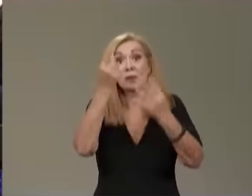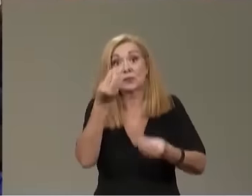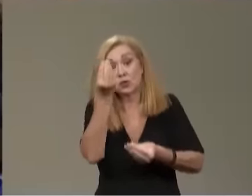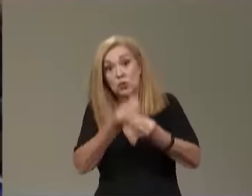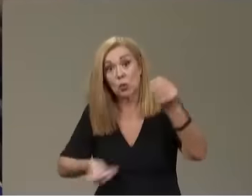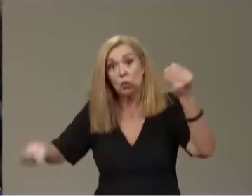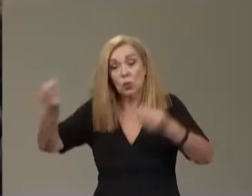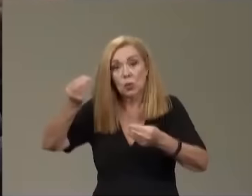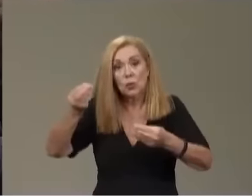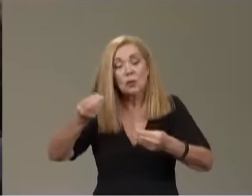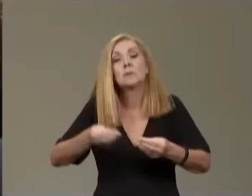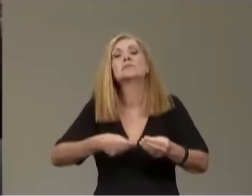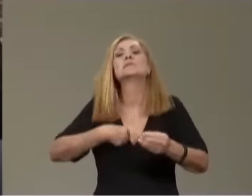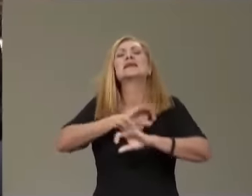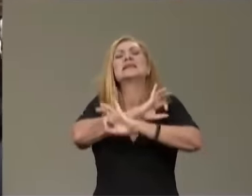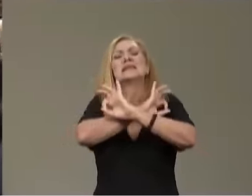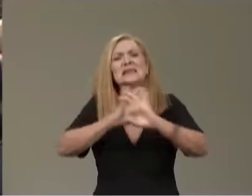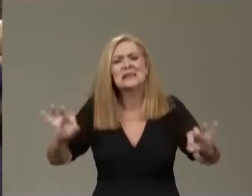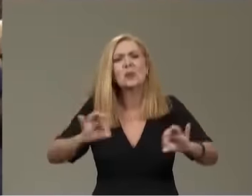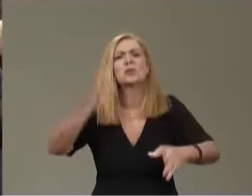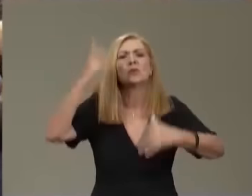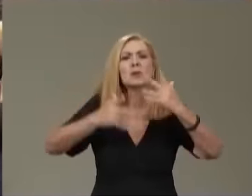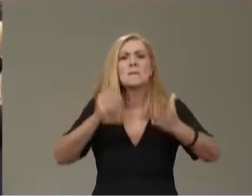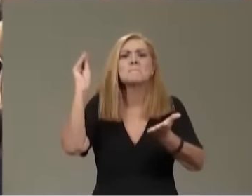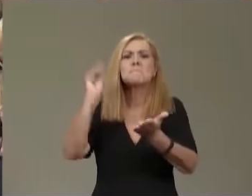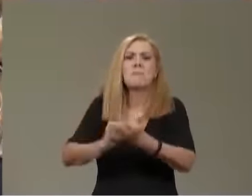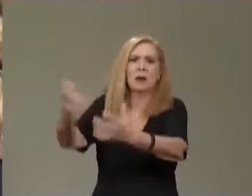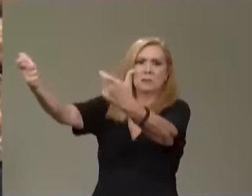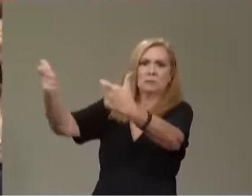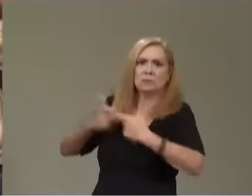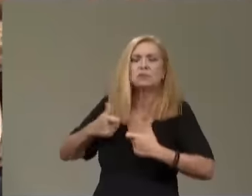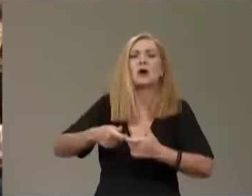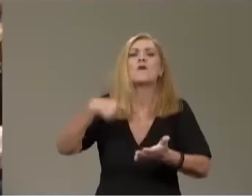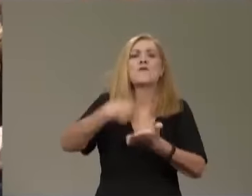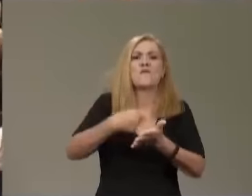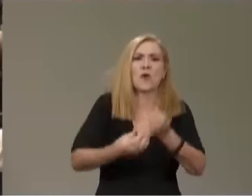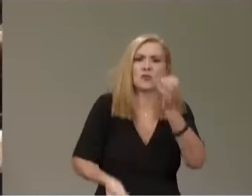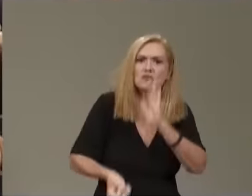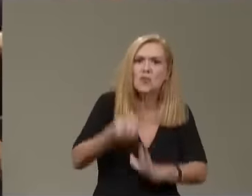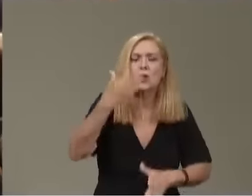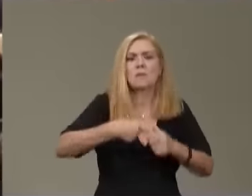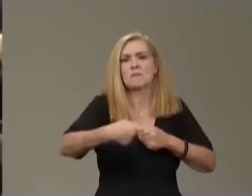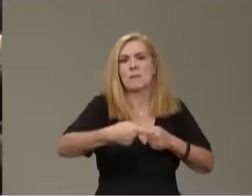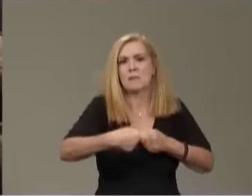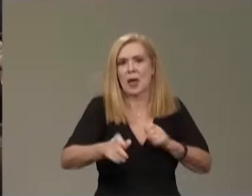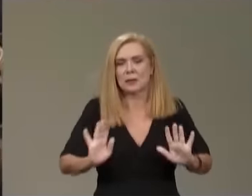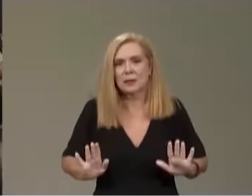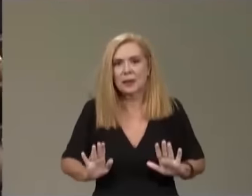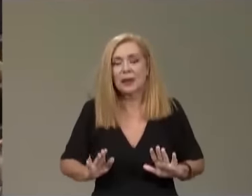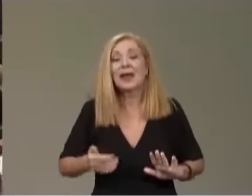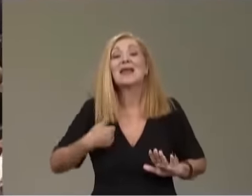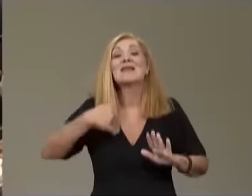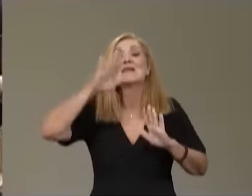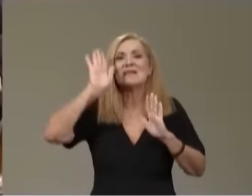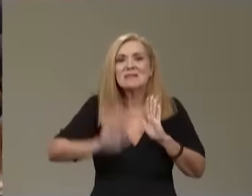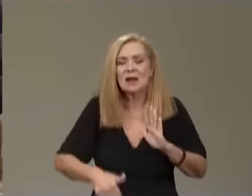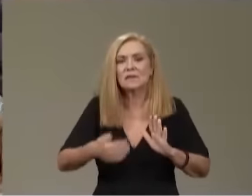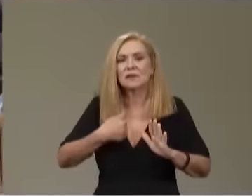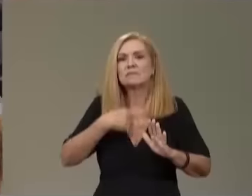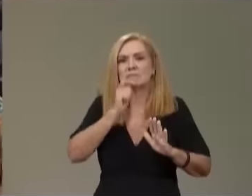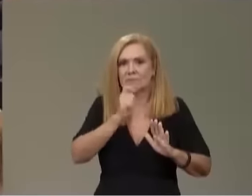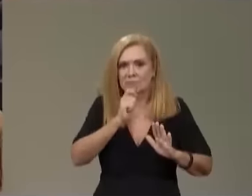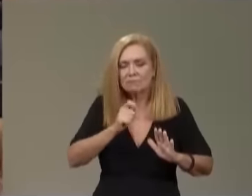οδηγεί ξανά με μαθηματική βεβαιότητα σε εποπτεία, σε αντίμετρα και σε νέους φόρους. Και σε κύριε, η τελευταία παραδοχή,